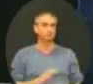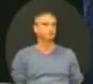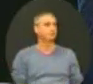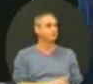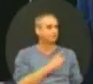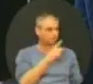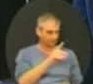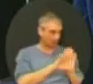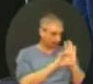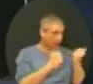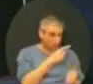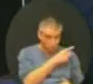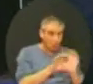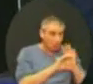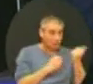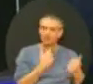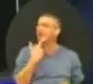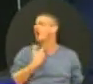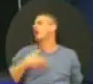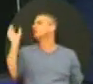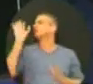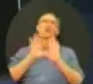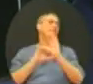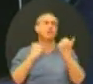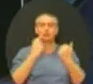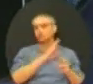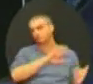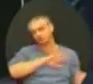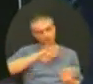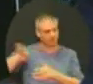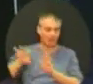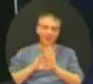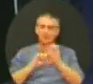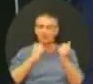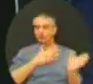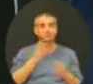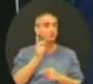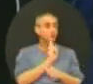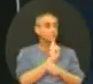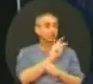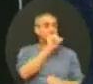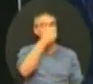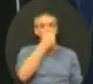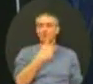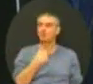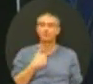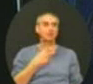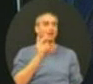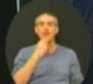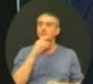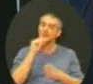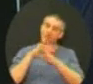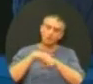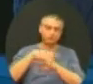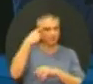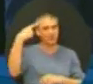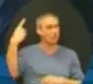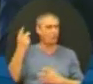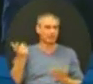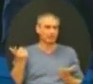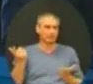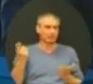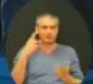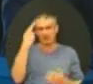זה דאעש, הוא דאעש. אז הוא דאעש. שים רגע את דאעש בצד. אז את השקר הראשון... אנחנו מדברים על השפעות דאעש, זה אידיאולוגיה דאעש.